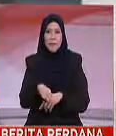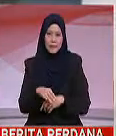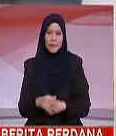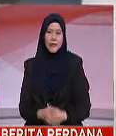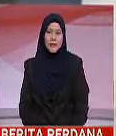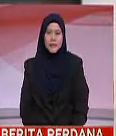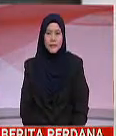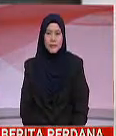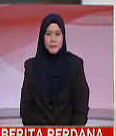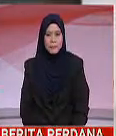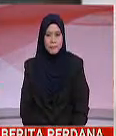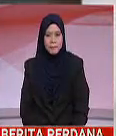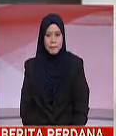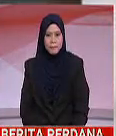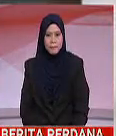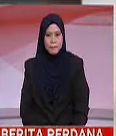berlaku.